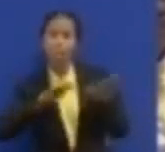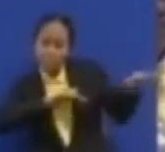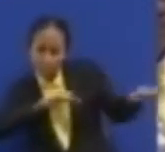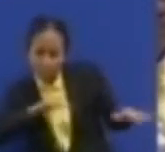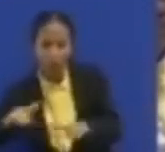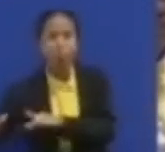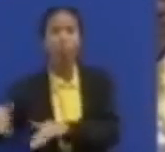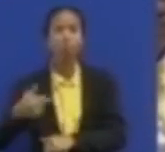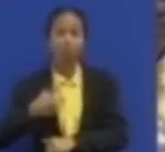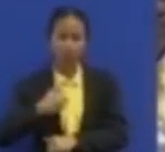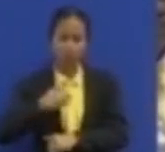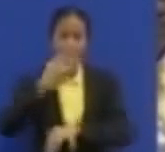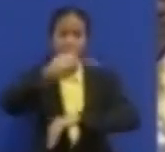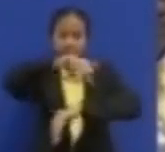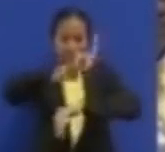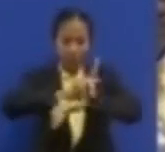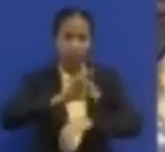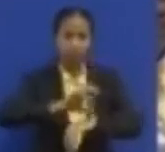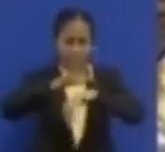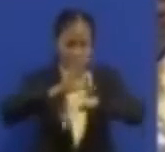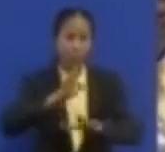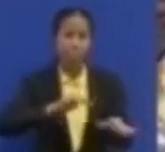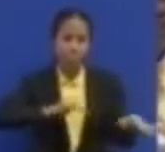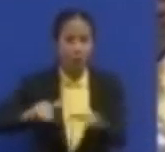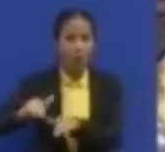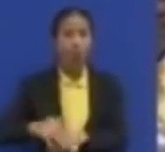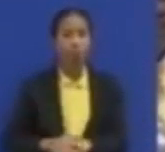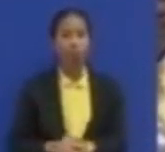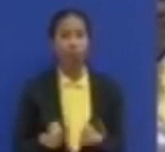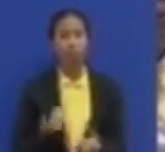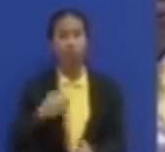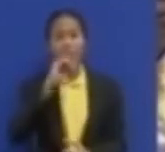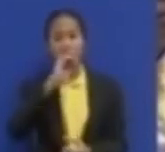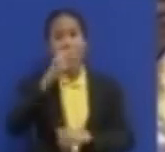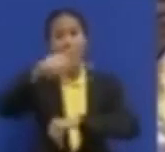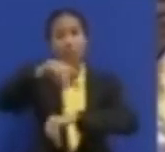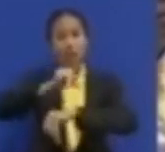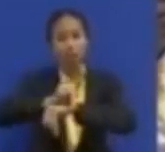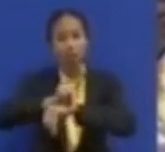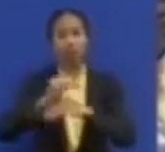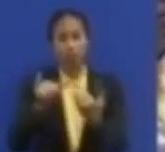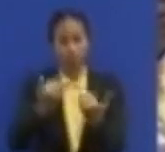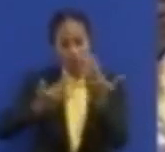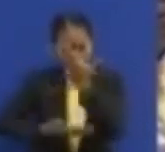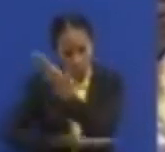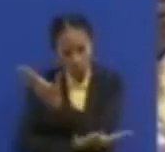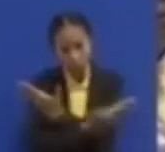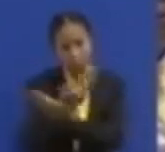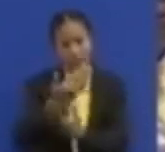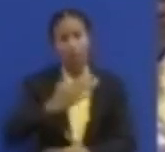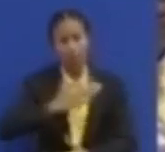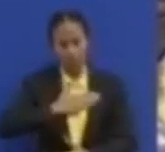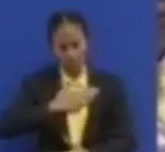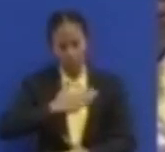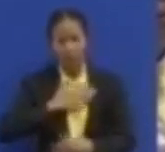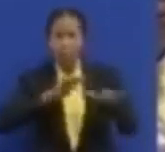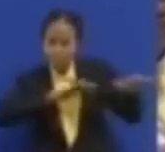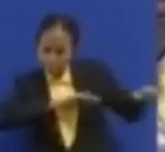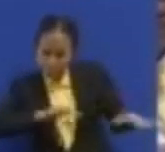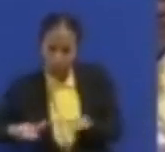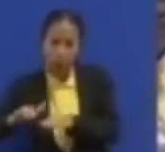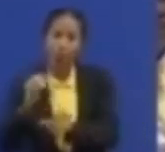รแห่งนี้ครับผมก็กราบเรียนท่านประธานว่าท่านอกให้โอกาสพวกผมพร้อมแล้วโหวต